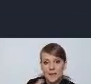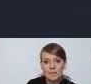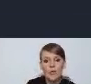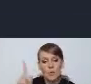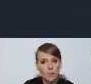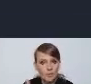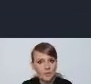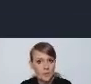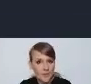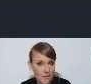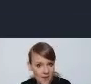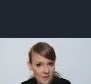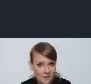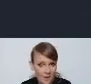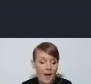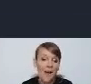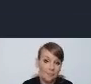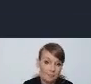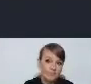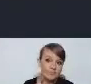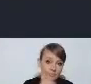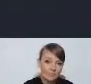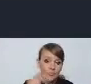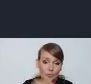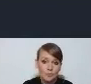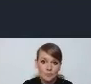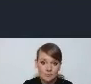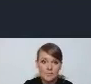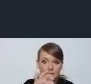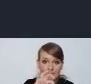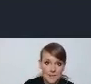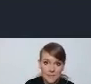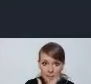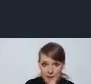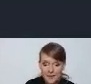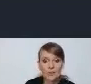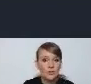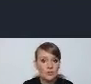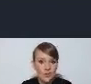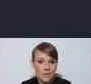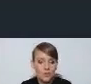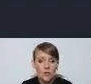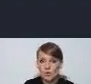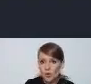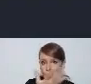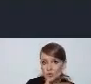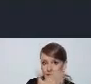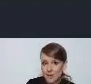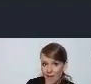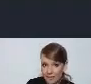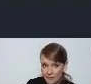publiczno-prywatnego. Mimo, że trzeba zapłacić zysk partnera i że często droższy jest kredyt w